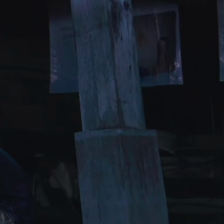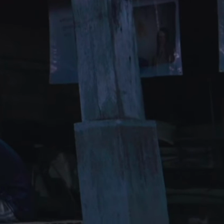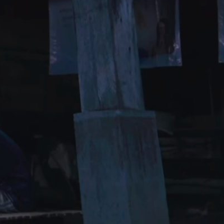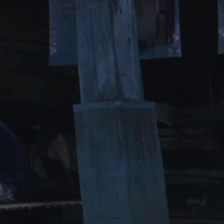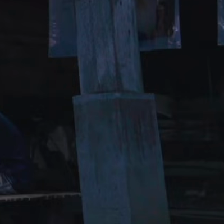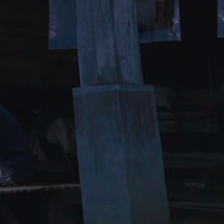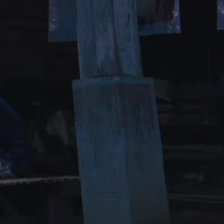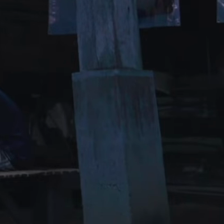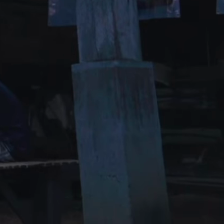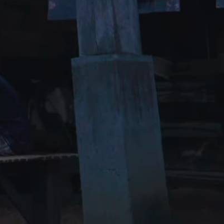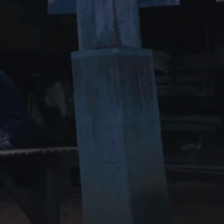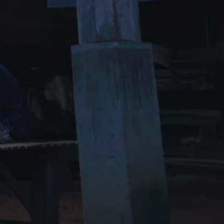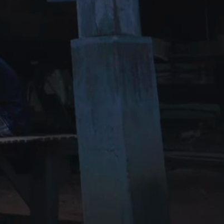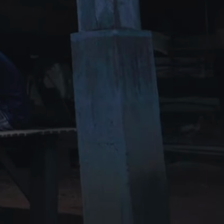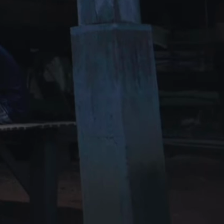kia